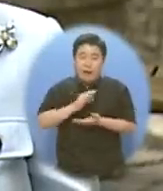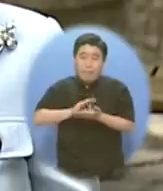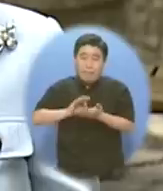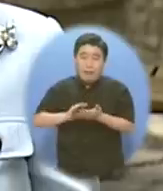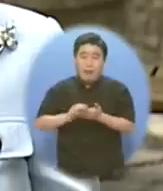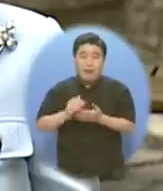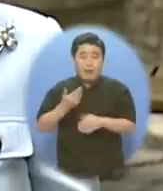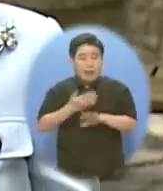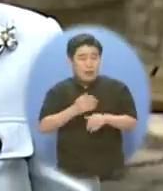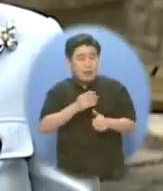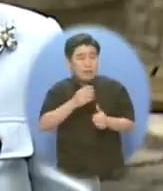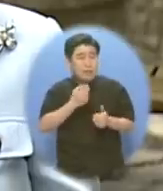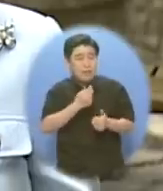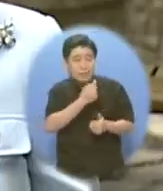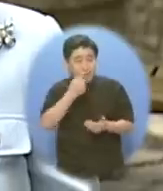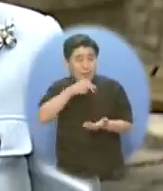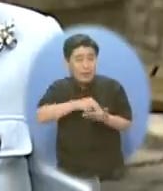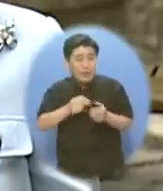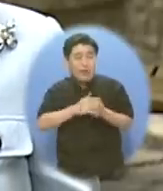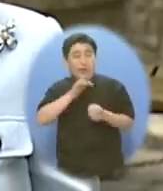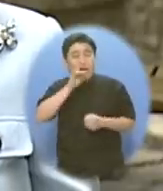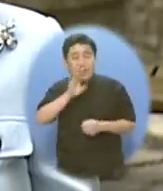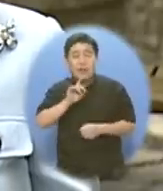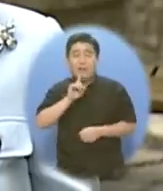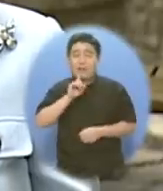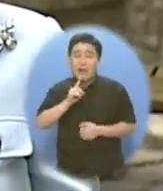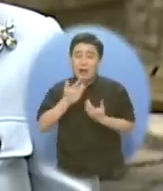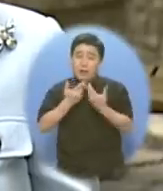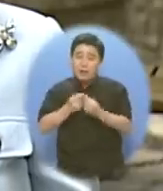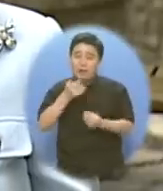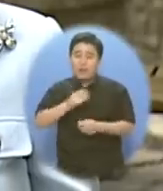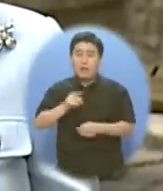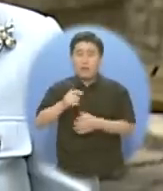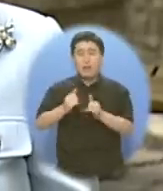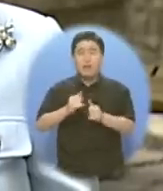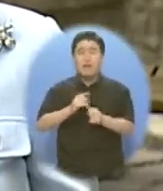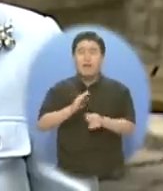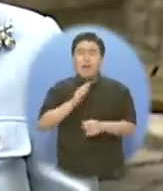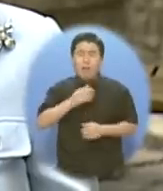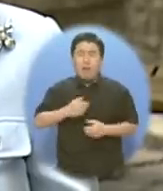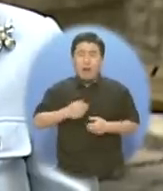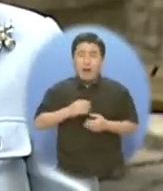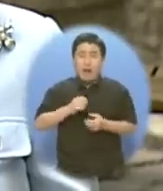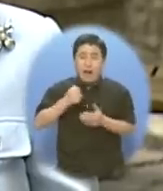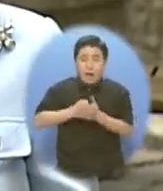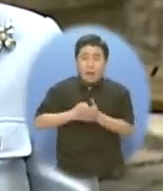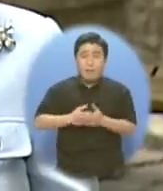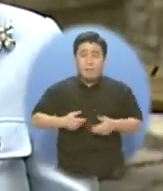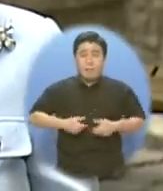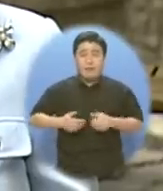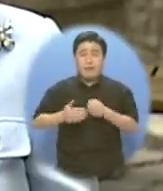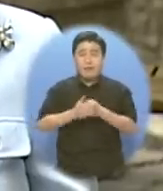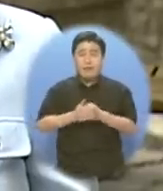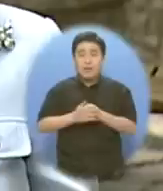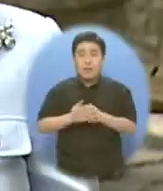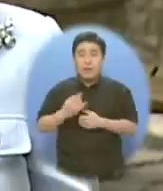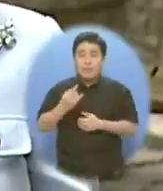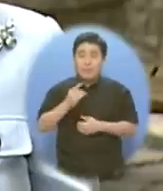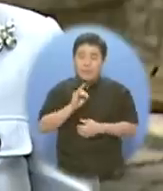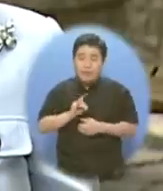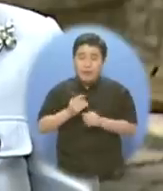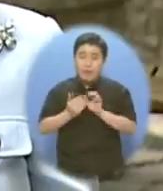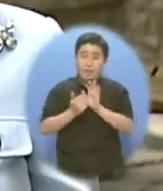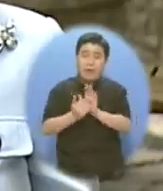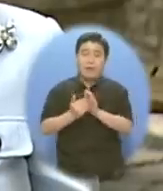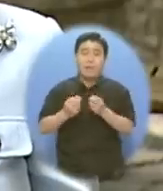돼 뭐 이런 식으로 얘기를 하는데 그 상대편은 너무나 절박하기 때문에 핑계를 차단하는 방법을 대단히 잘 알고 있어요